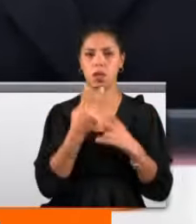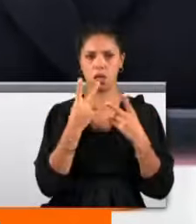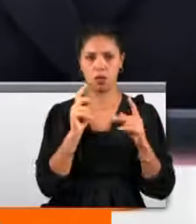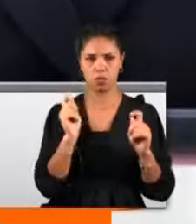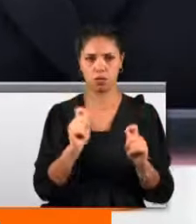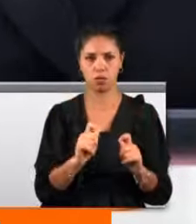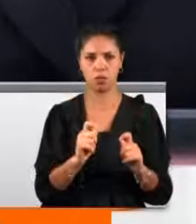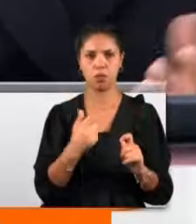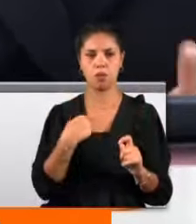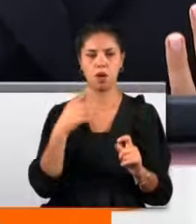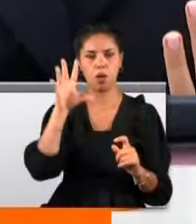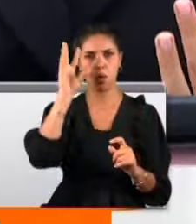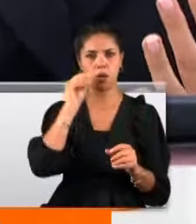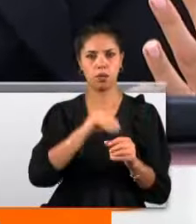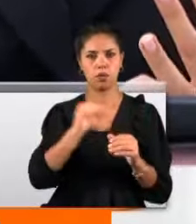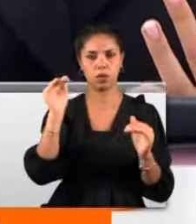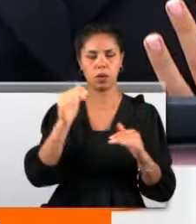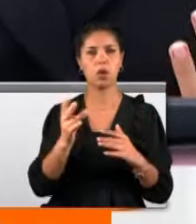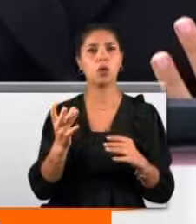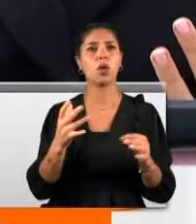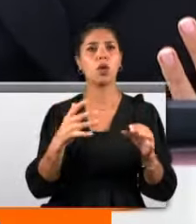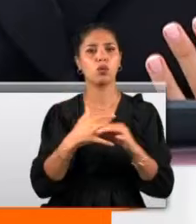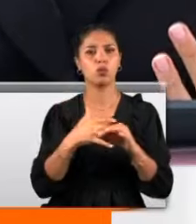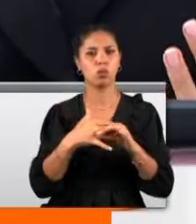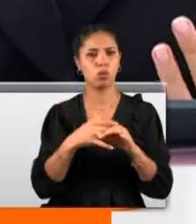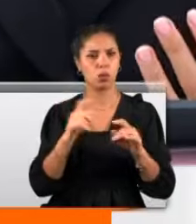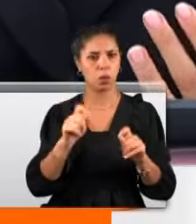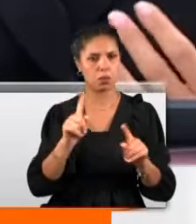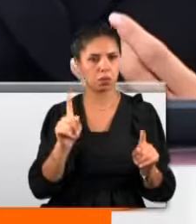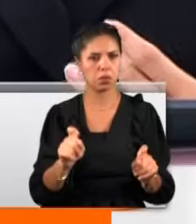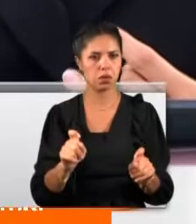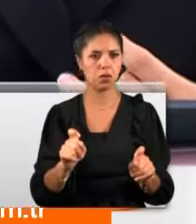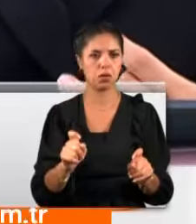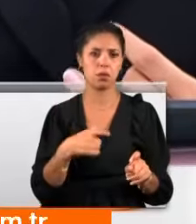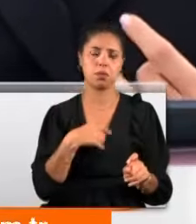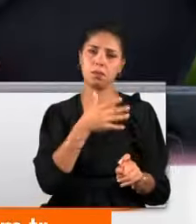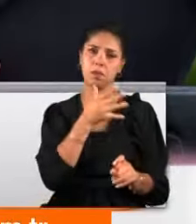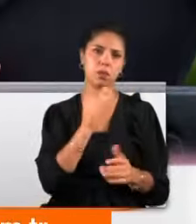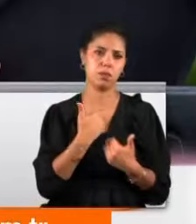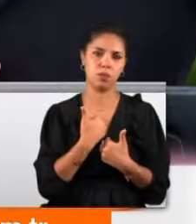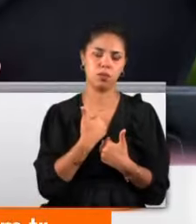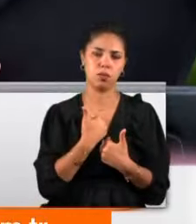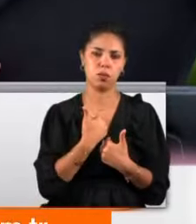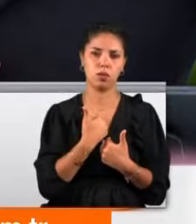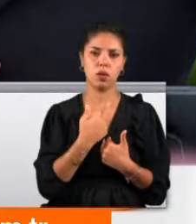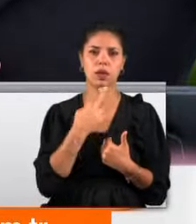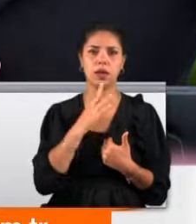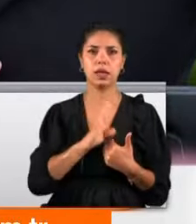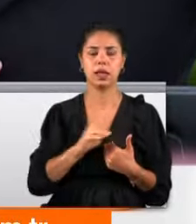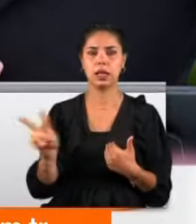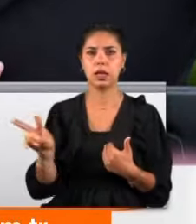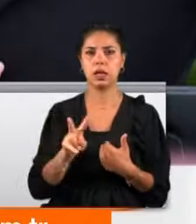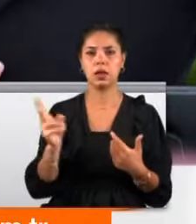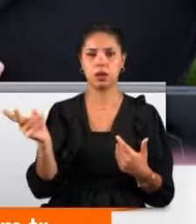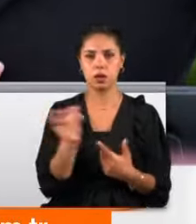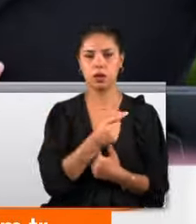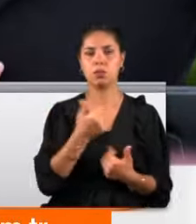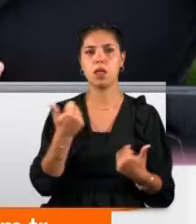onu öğrenmek için geldim. Yüzük takmışlar mıdır gençler aralarında? Burasını bilmeyeceğim. Kızların kaçmasında bu